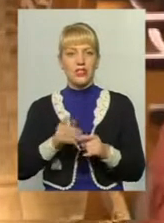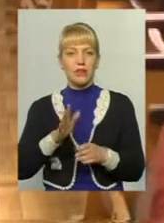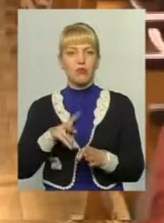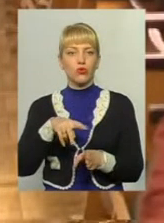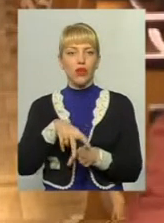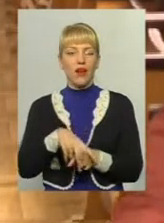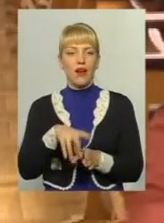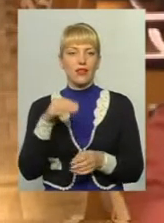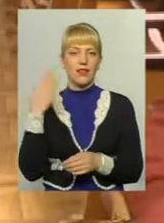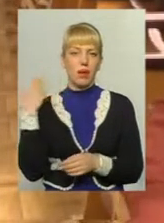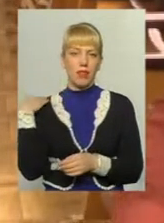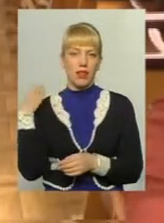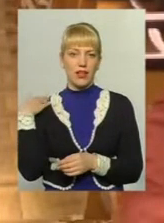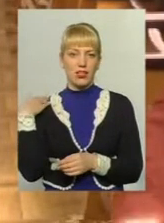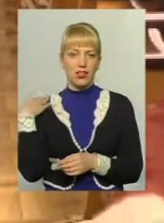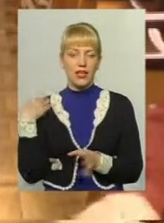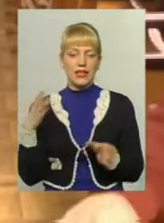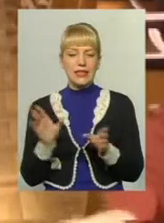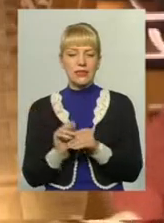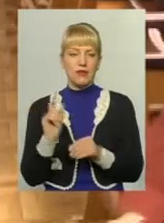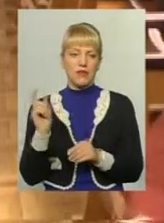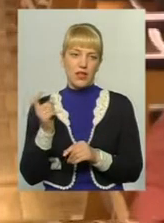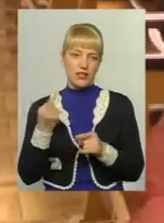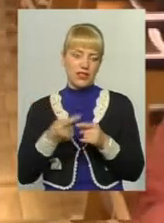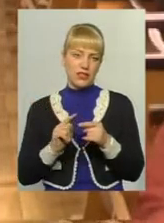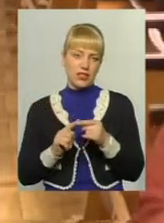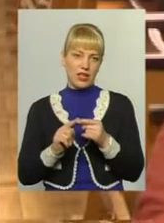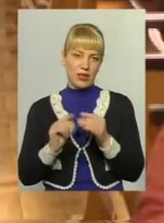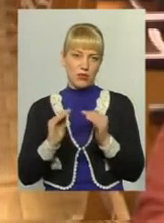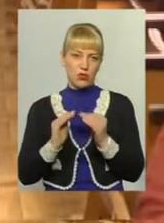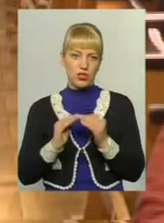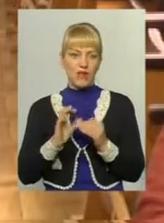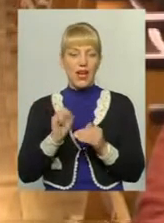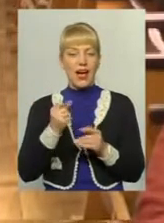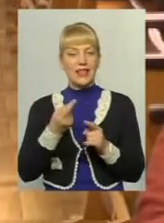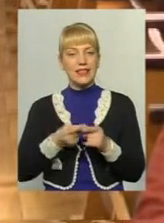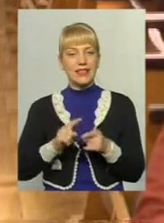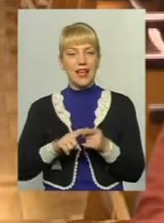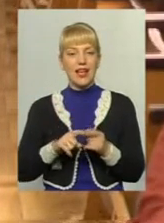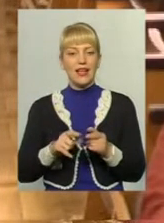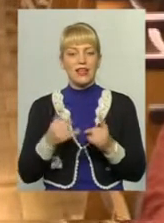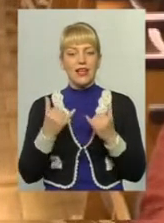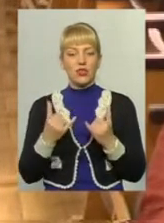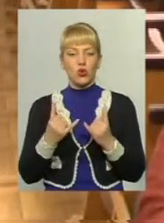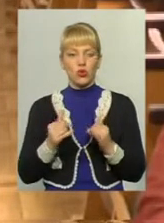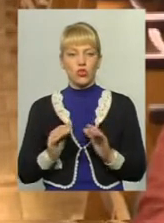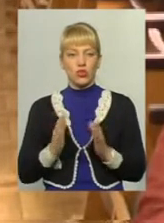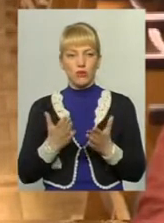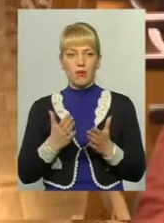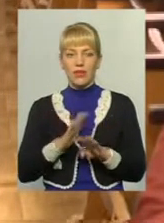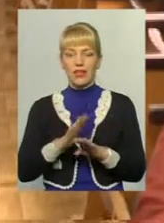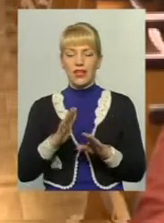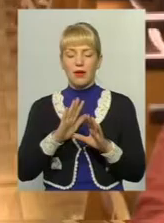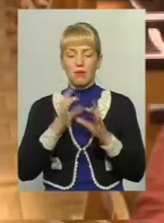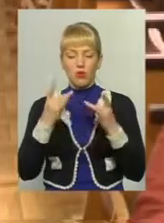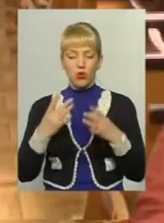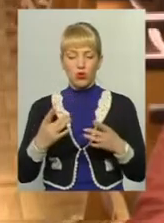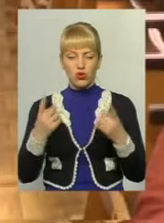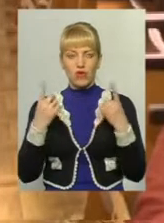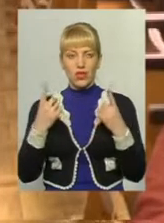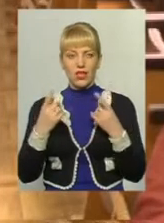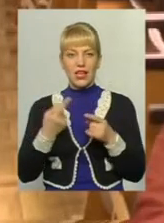застереження щодо переходу в ОСББ, тому що обслуговування мереж газових,